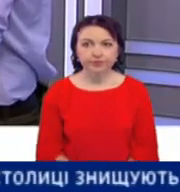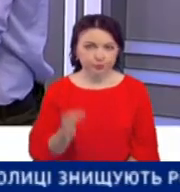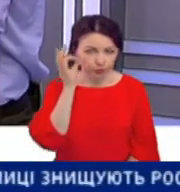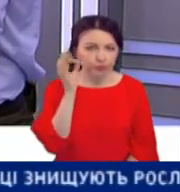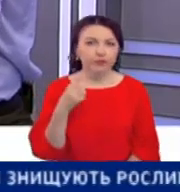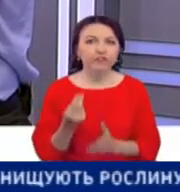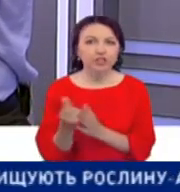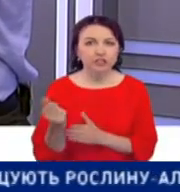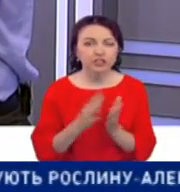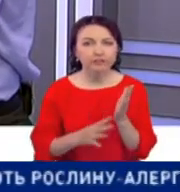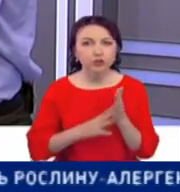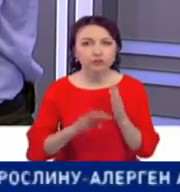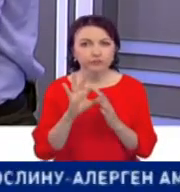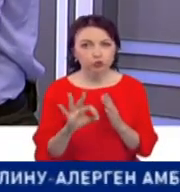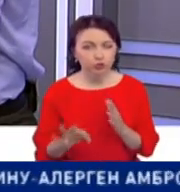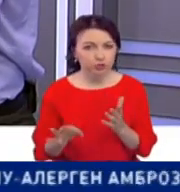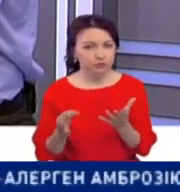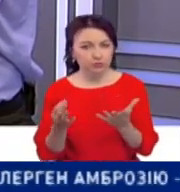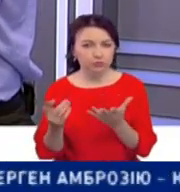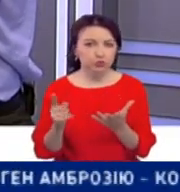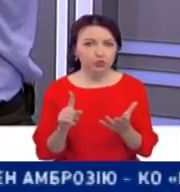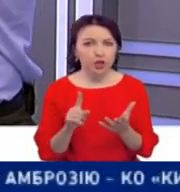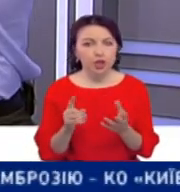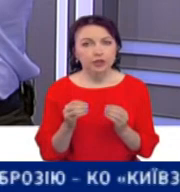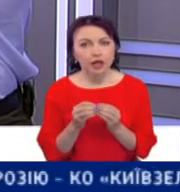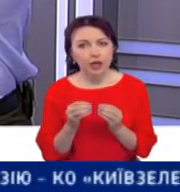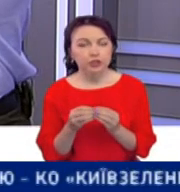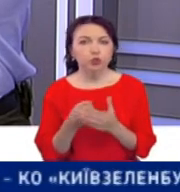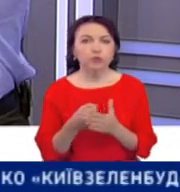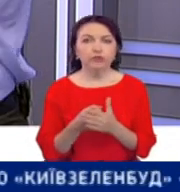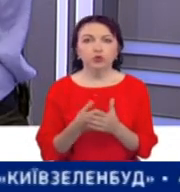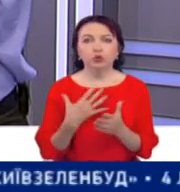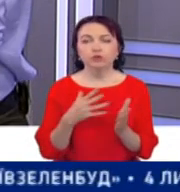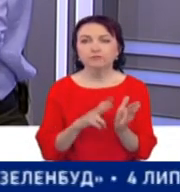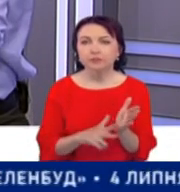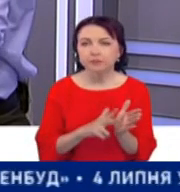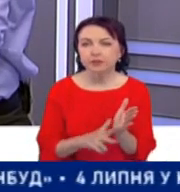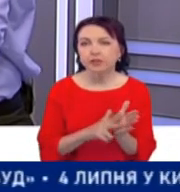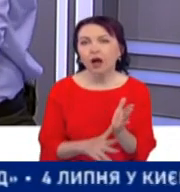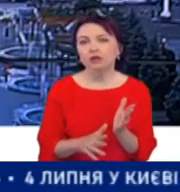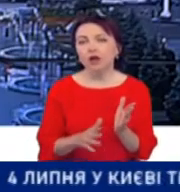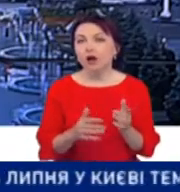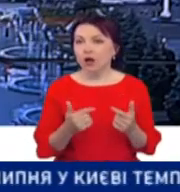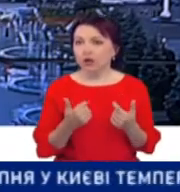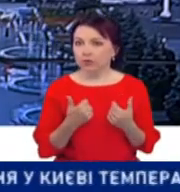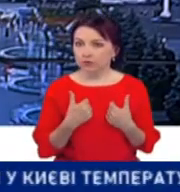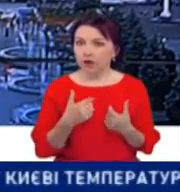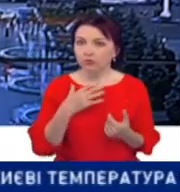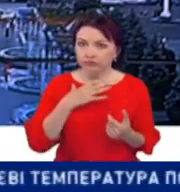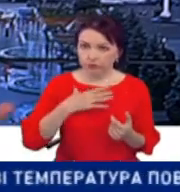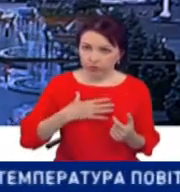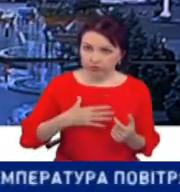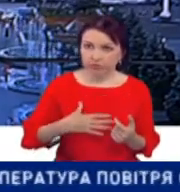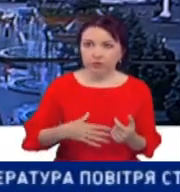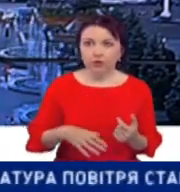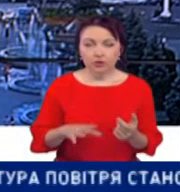Штатів, там 90% тільки Штати дають, а інші держави 10 добивають, ну хоч 80, звісно, так? Тобто нам довелося би бюджет